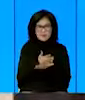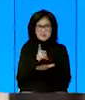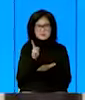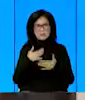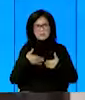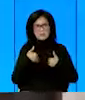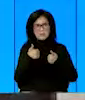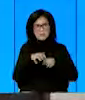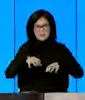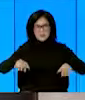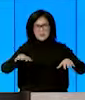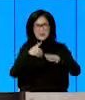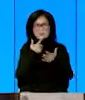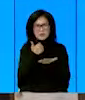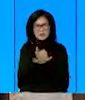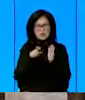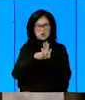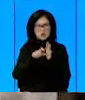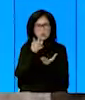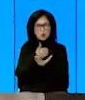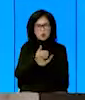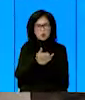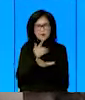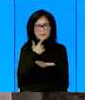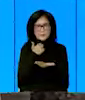menyelamatkan barang-barang berharga seperti dokumen-dokumen penting.